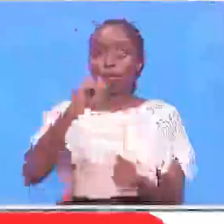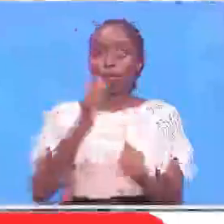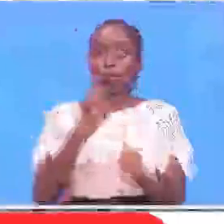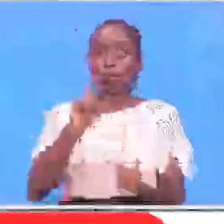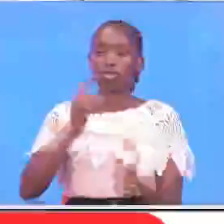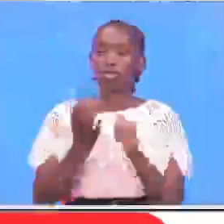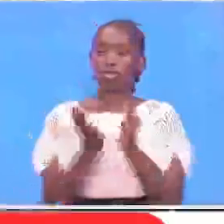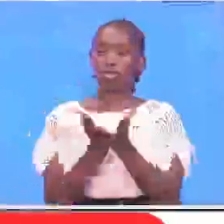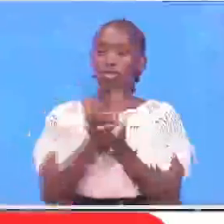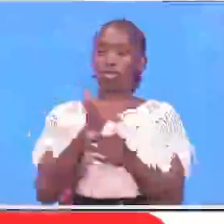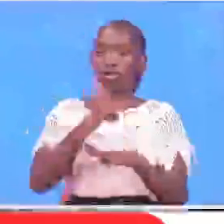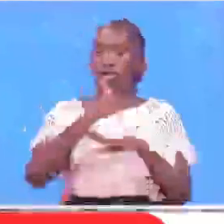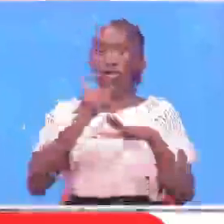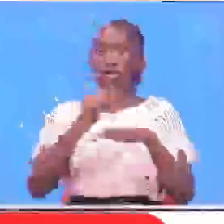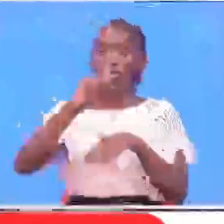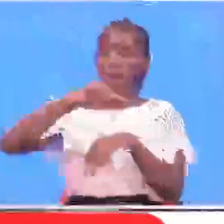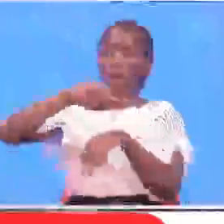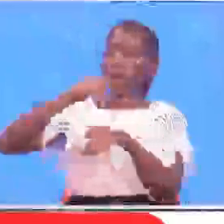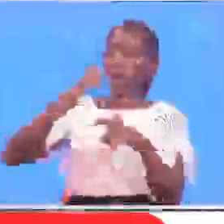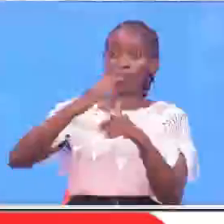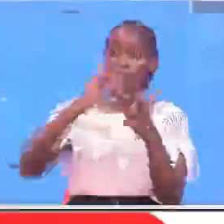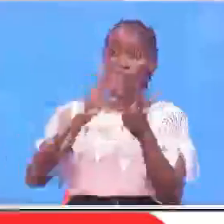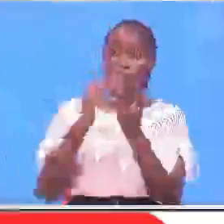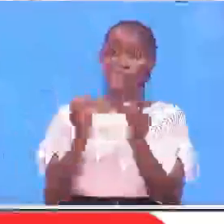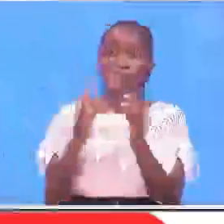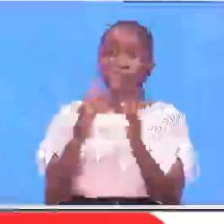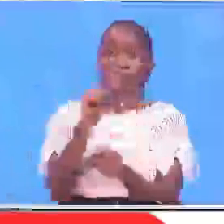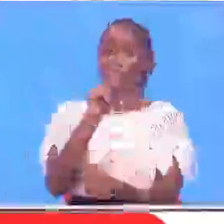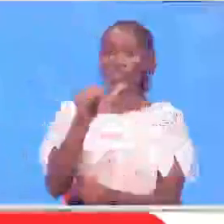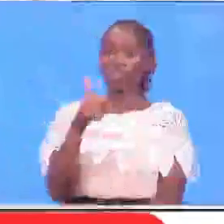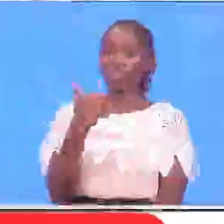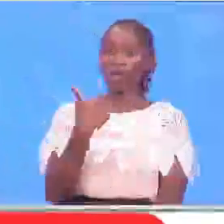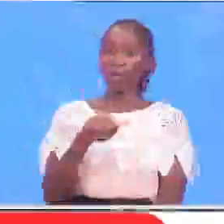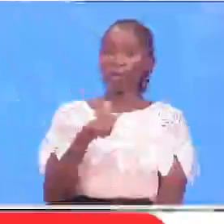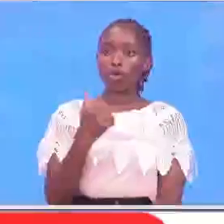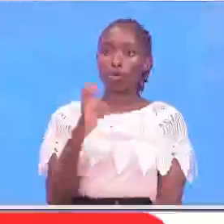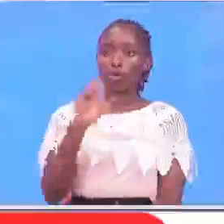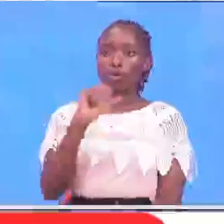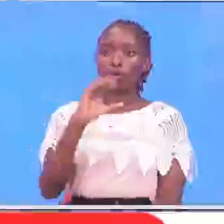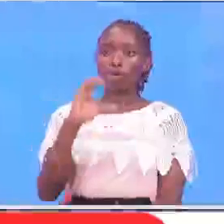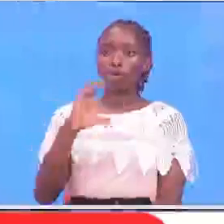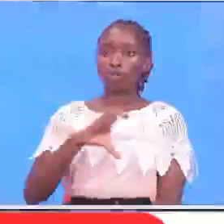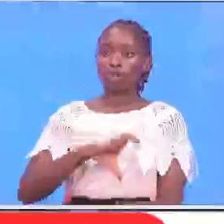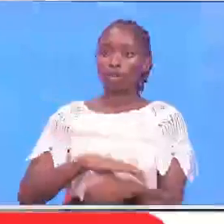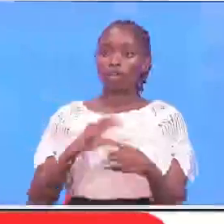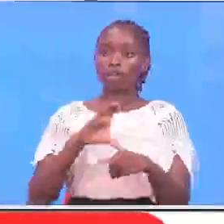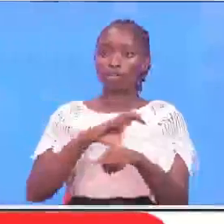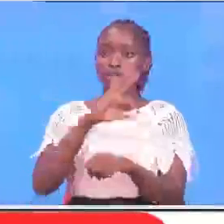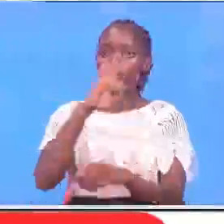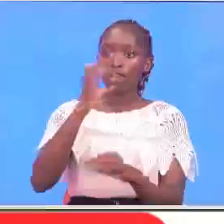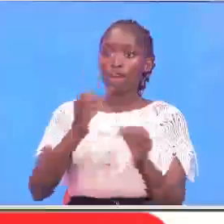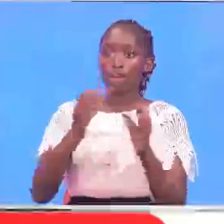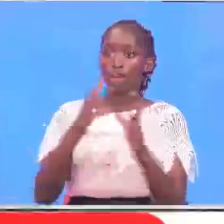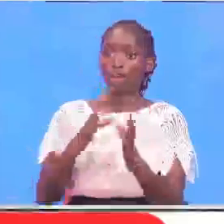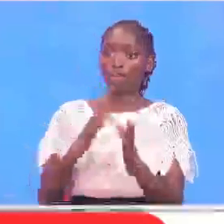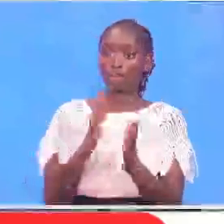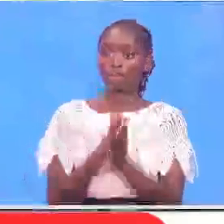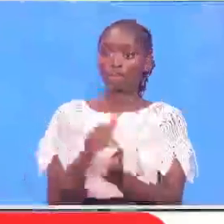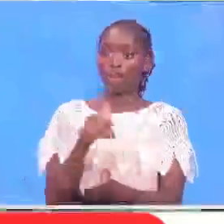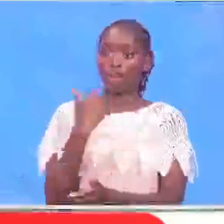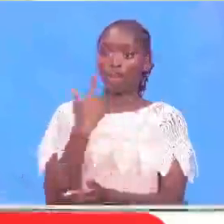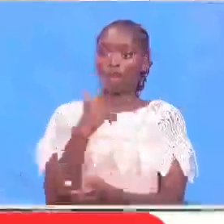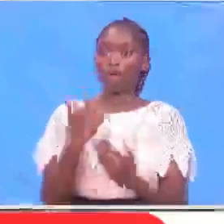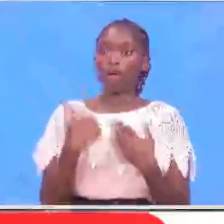chini ya saa moja. Hata hivyo, maafisa wa EACC walifanikiwa kuwanasa maafisa watatu: James Njeru mwenye usajili wa